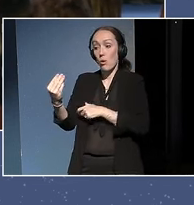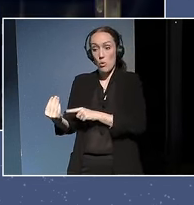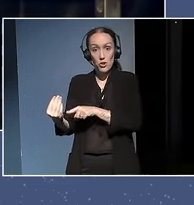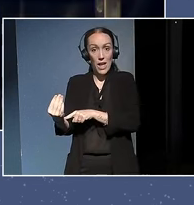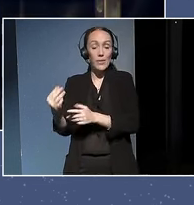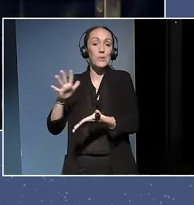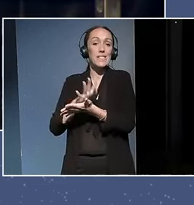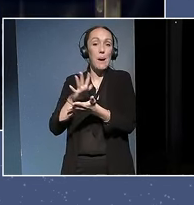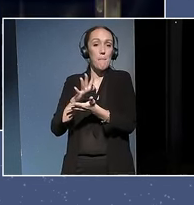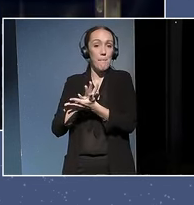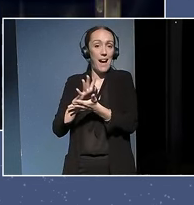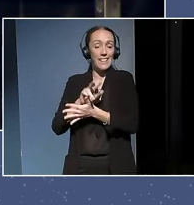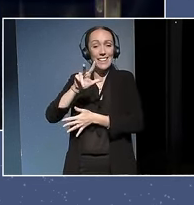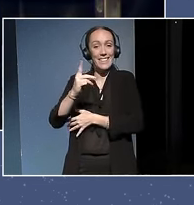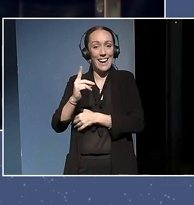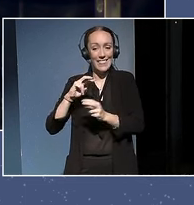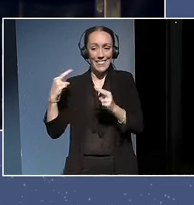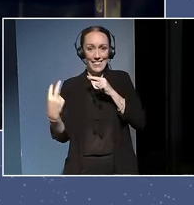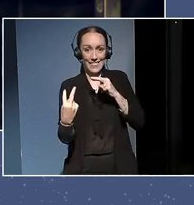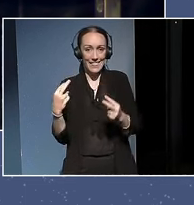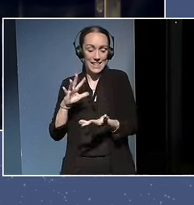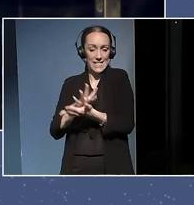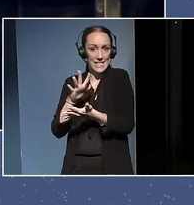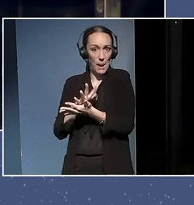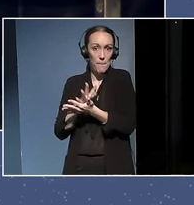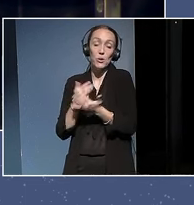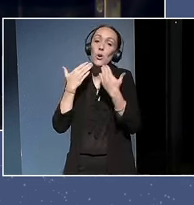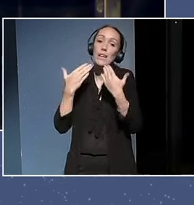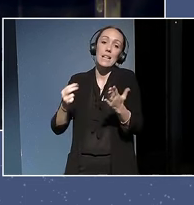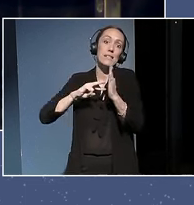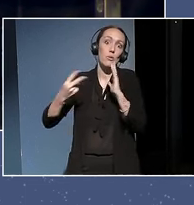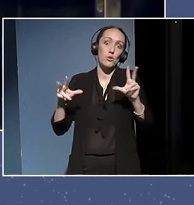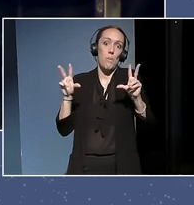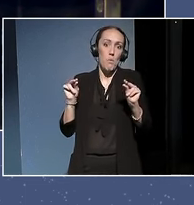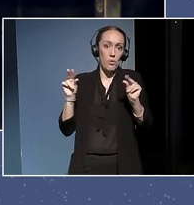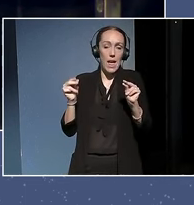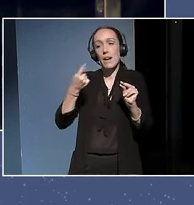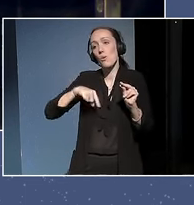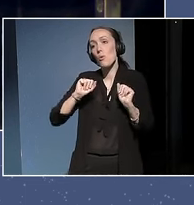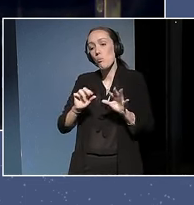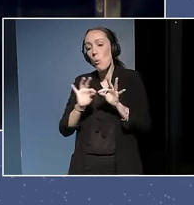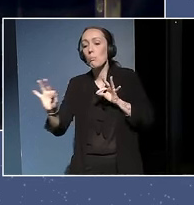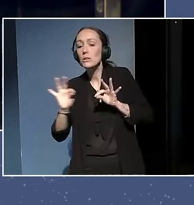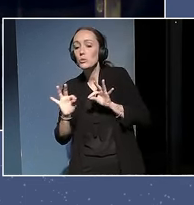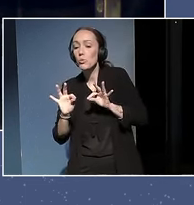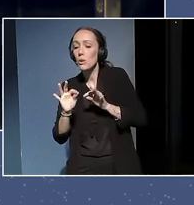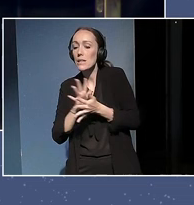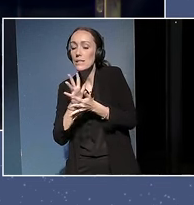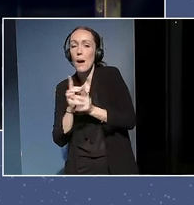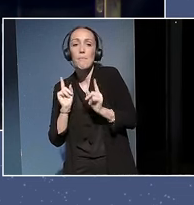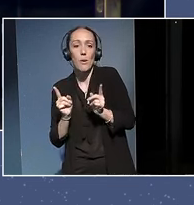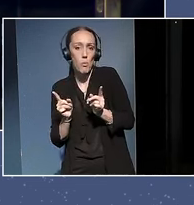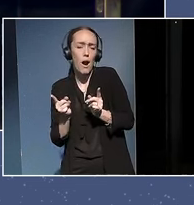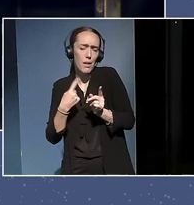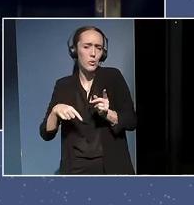quindi possiamo oggi con queste tecniche moderne decidere anche le proporzione a cui vogliamo riprodurre delle ossa